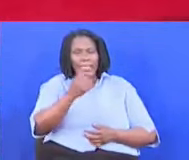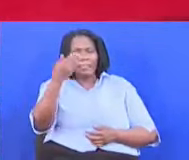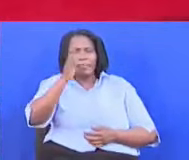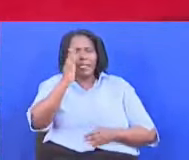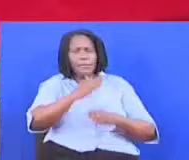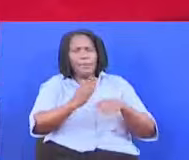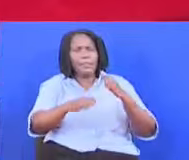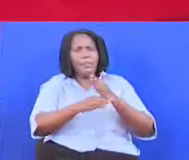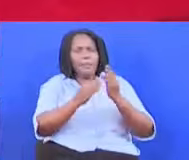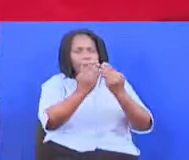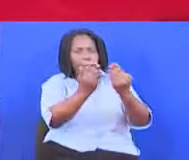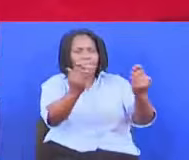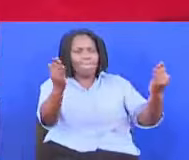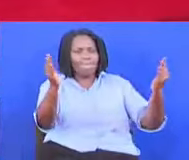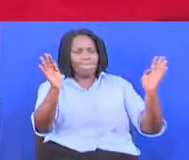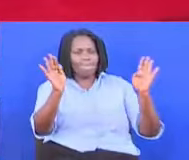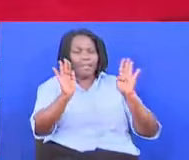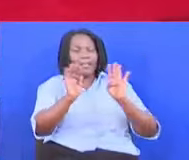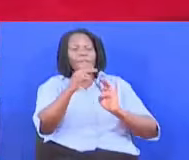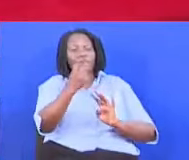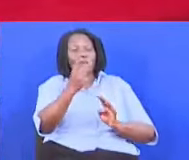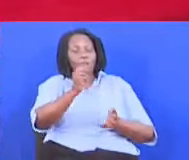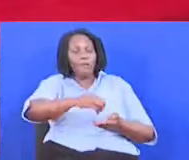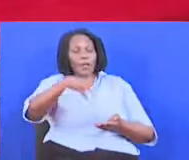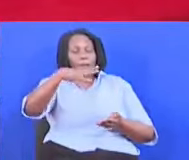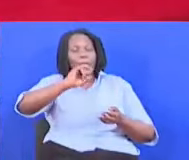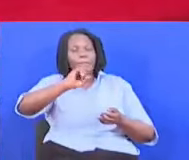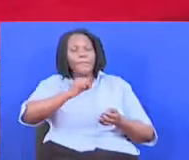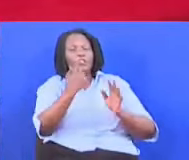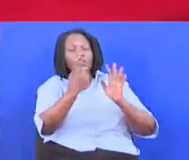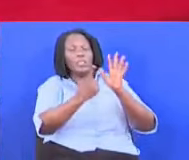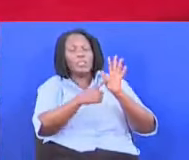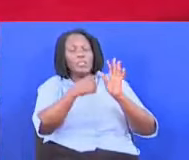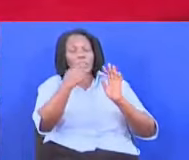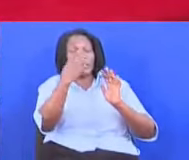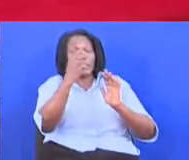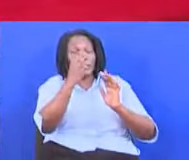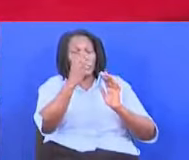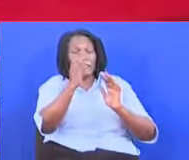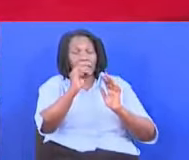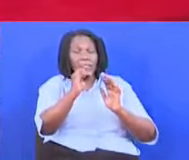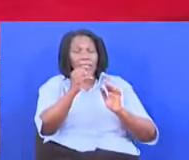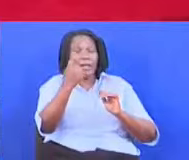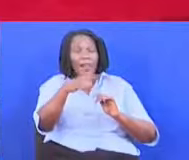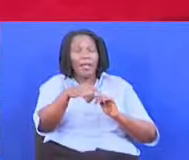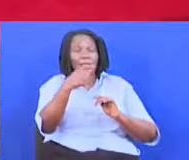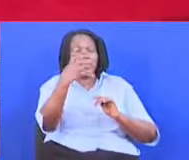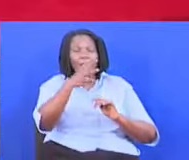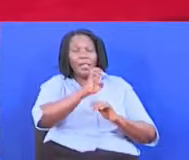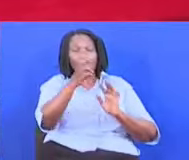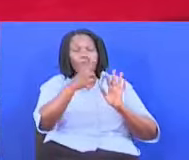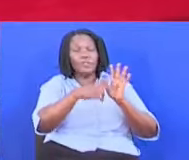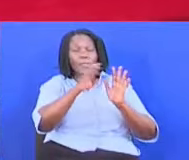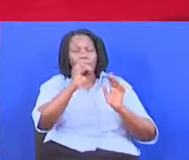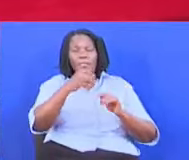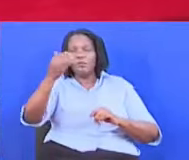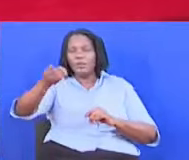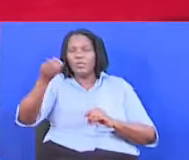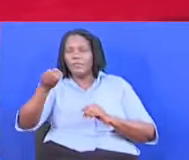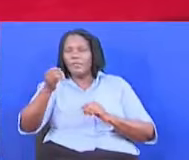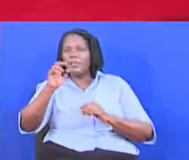viwili vyenye thamani ya shilingi milioni 60 laki 4 na 70 katika vijiji vya